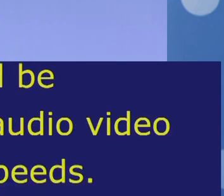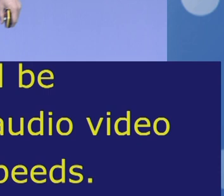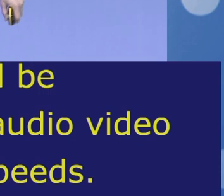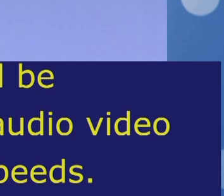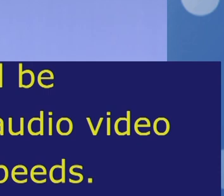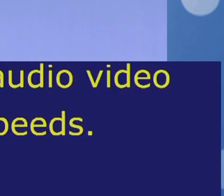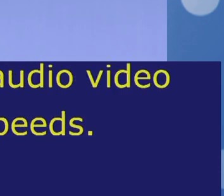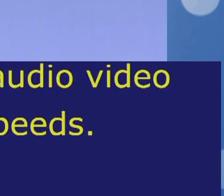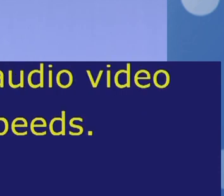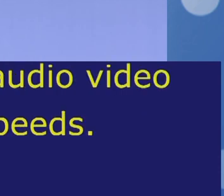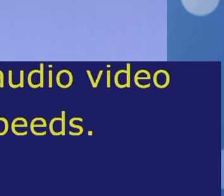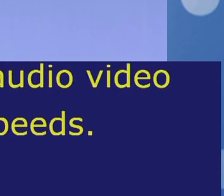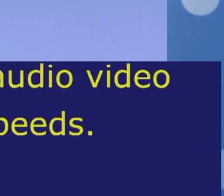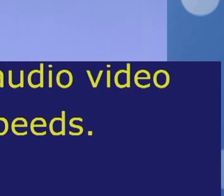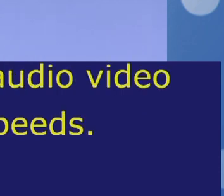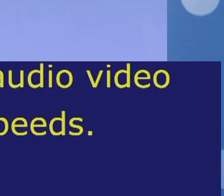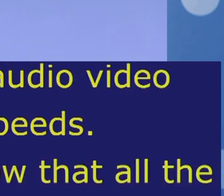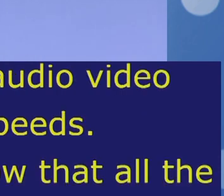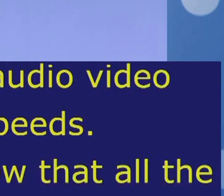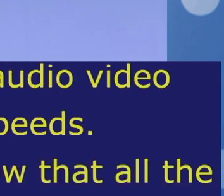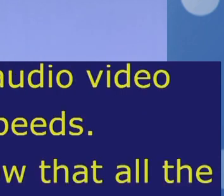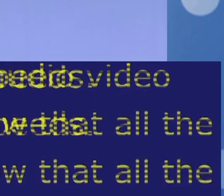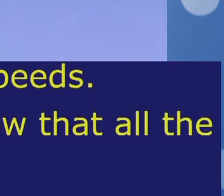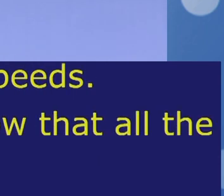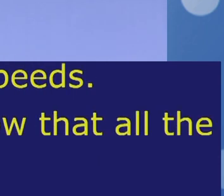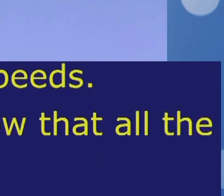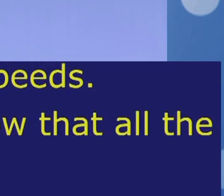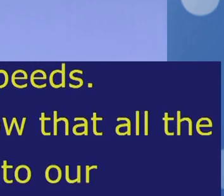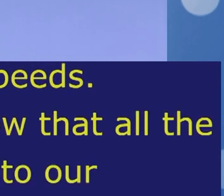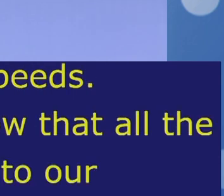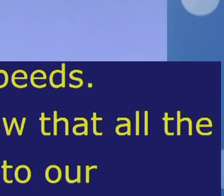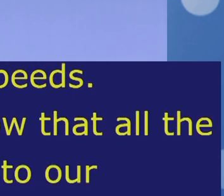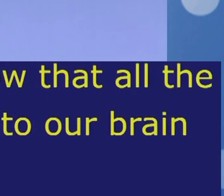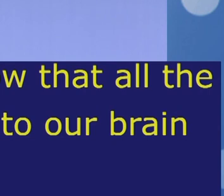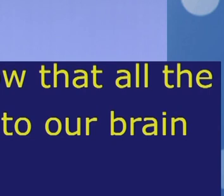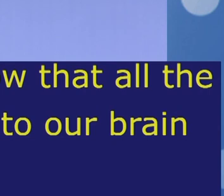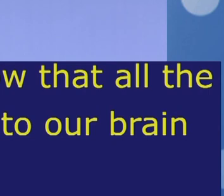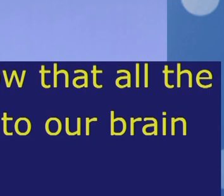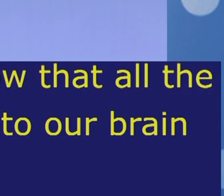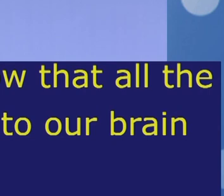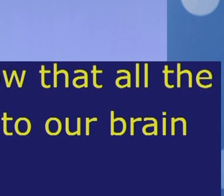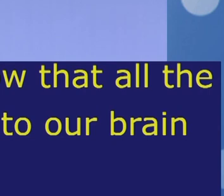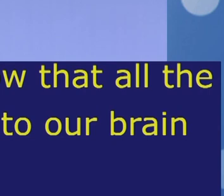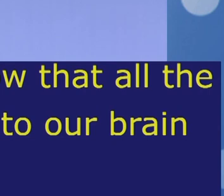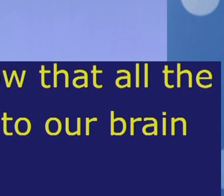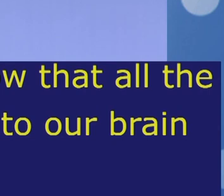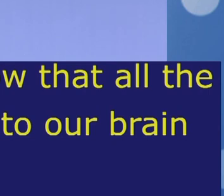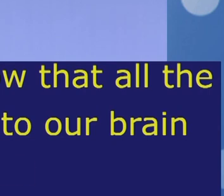作用，产生影响。人工智能会在各个方面都会和我们